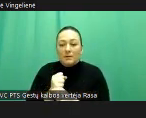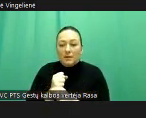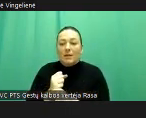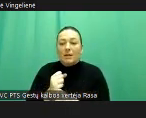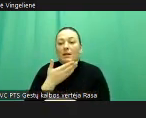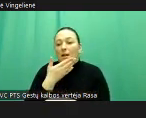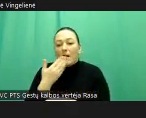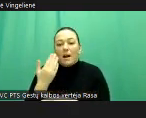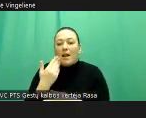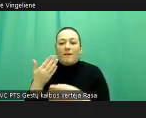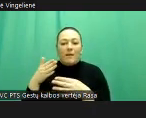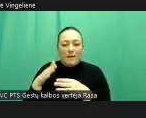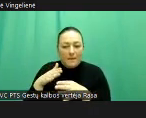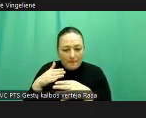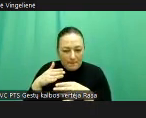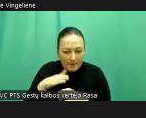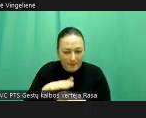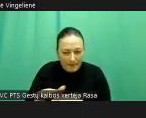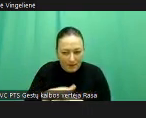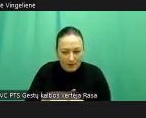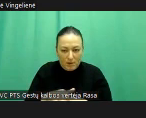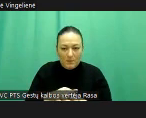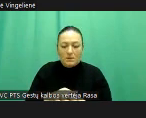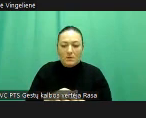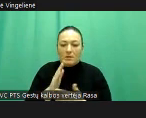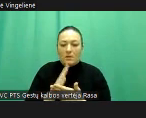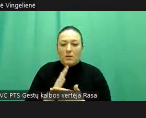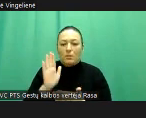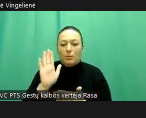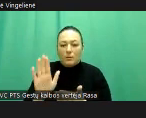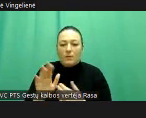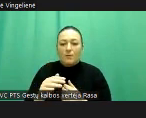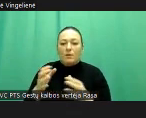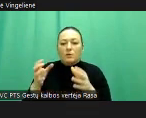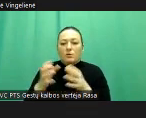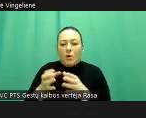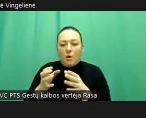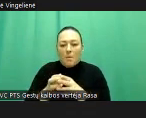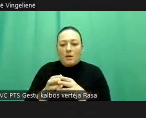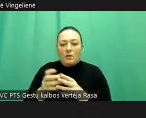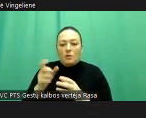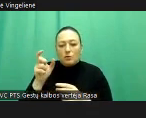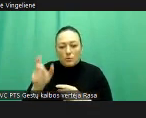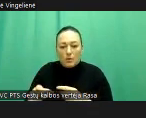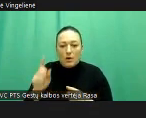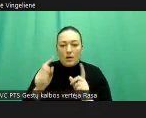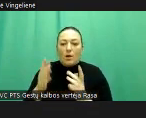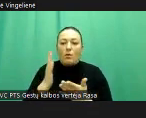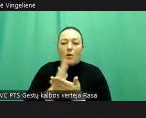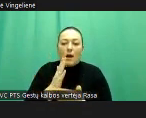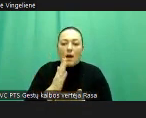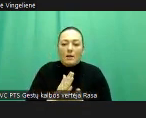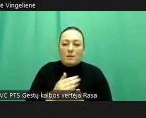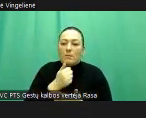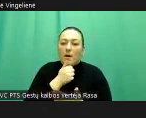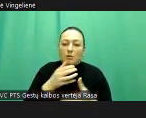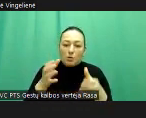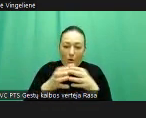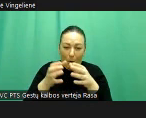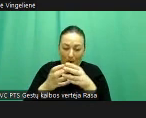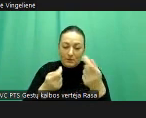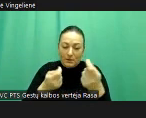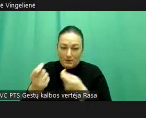lengvai įgyvendinamas ir buvimas tinkamu komandos nariu. Na, jeigu esate kažkada buvę komandos